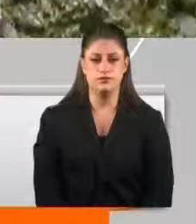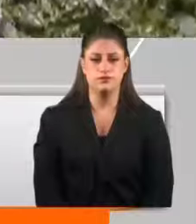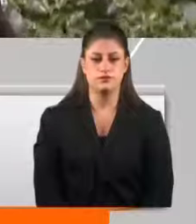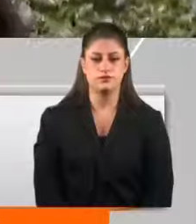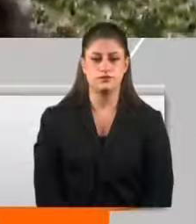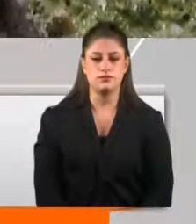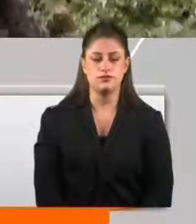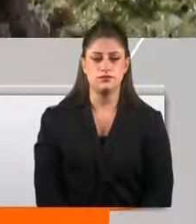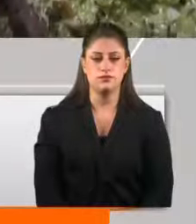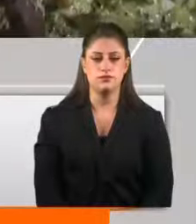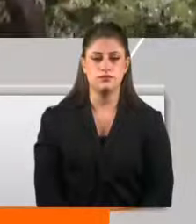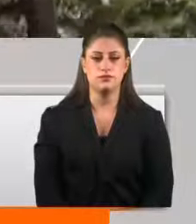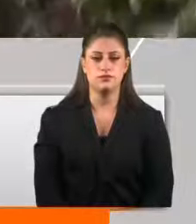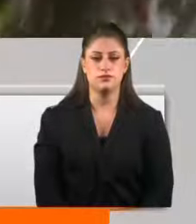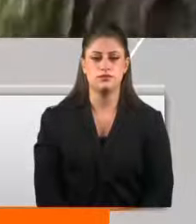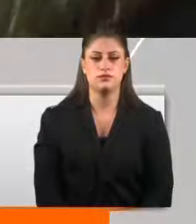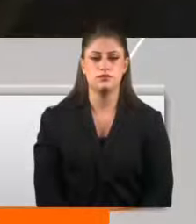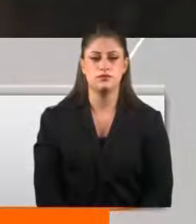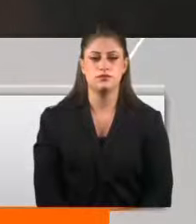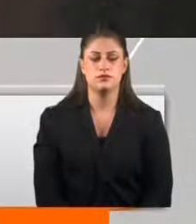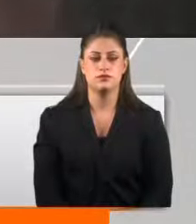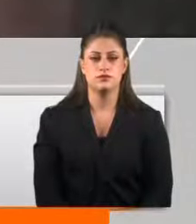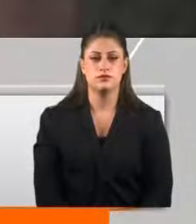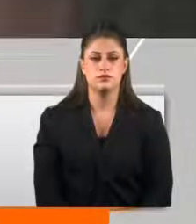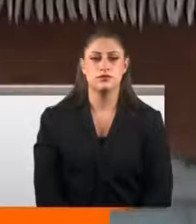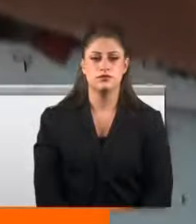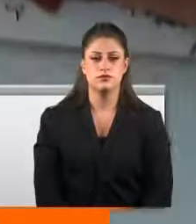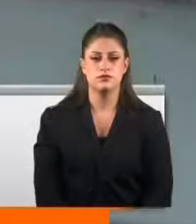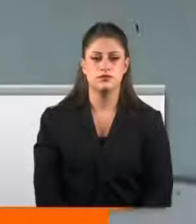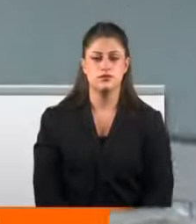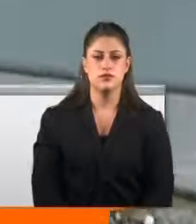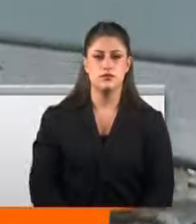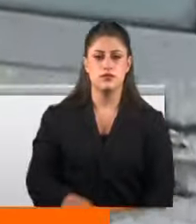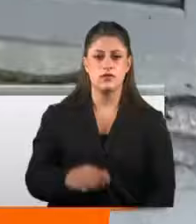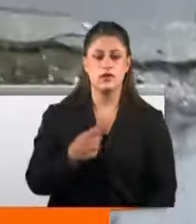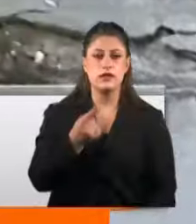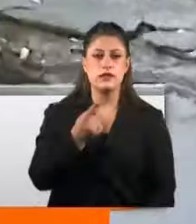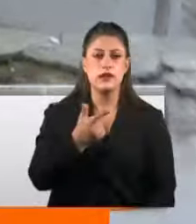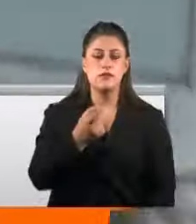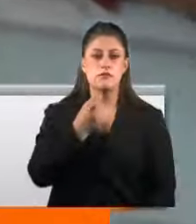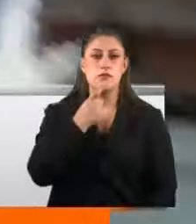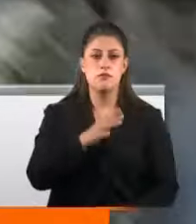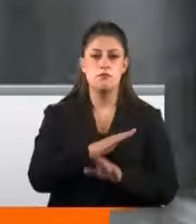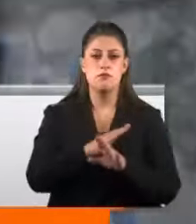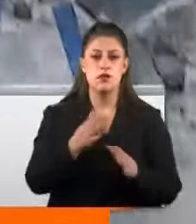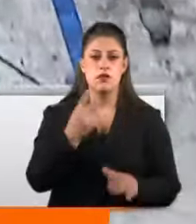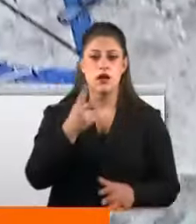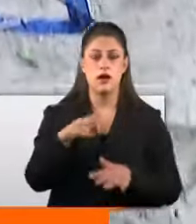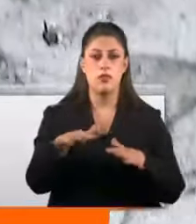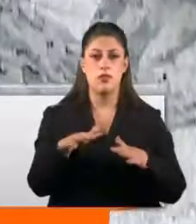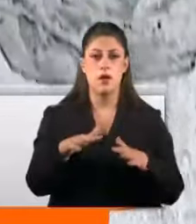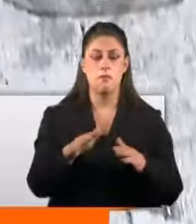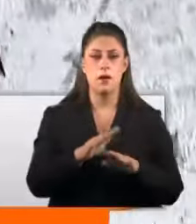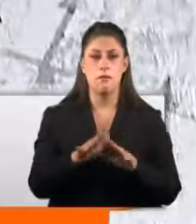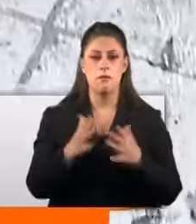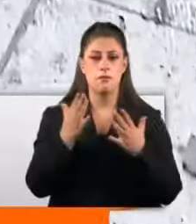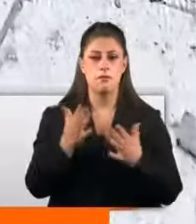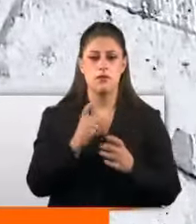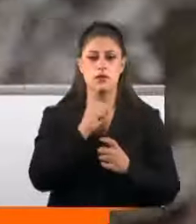hepsi yıkılıyor. Eşim de ev bakıyor tekrardan dedan çıkmak için. Yarım asrı devirdi, iki deprem atlattı.